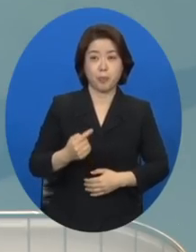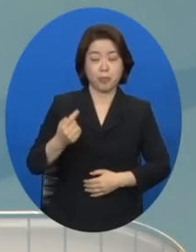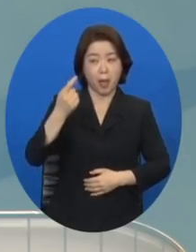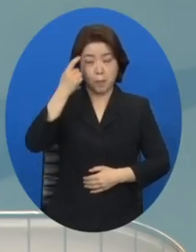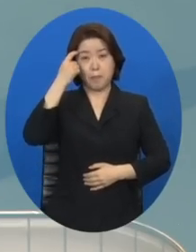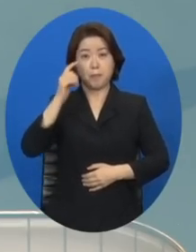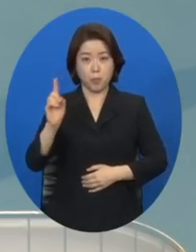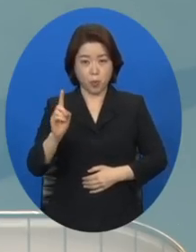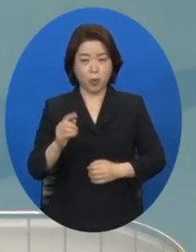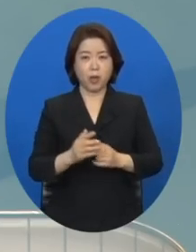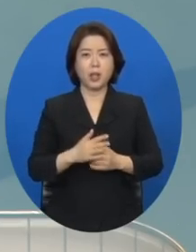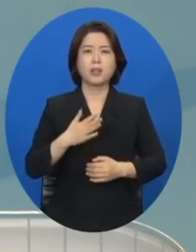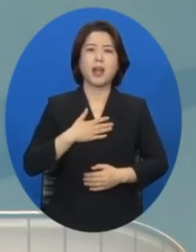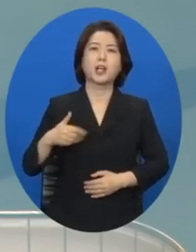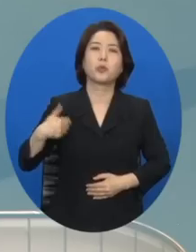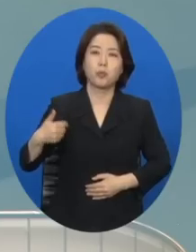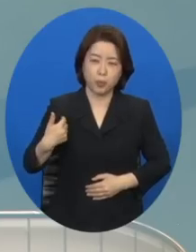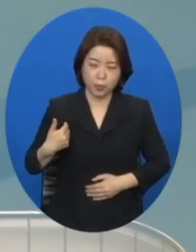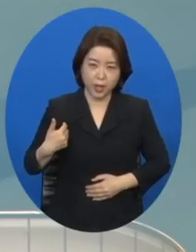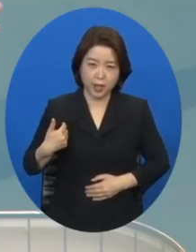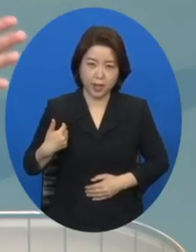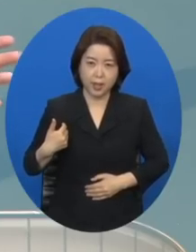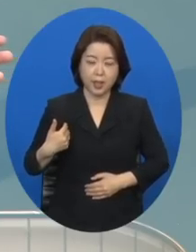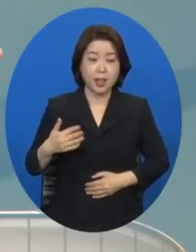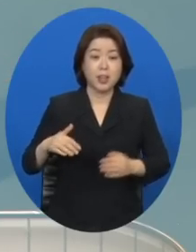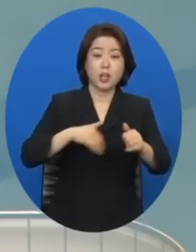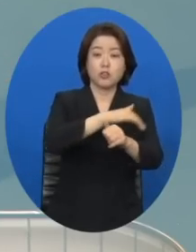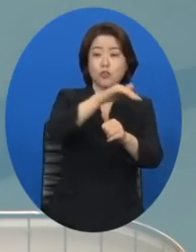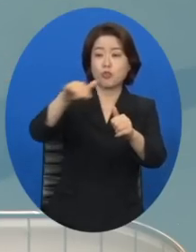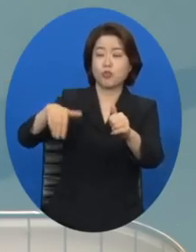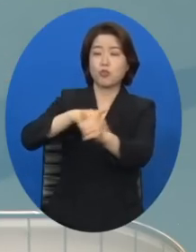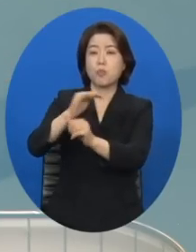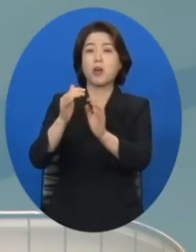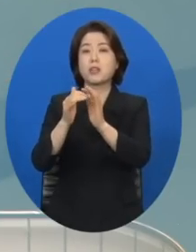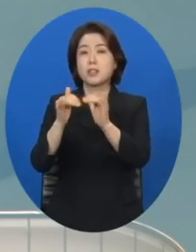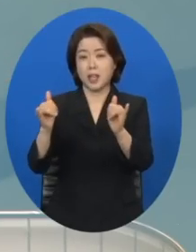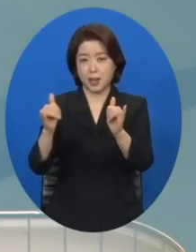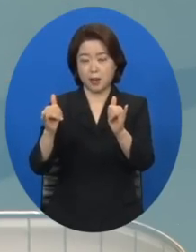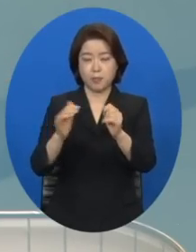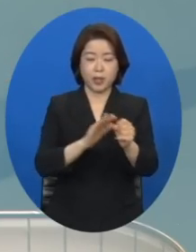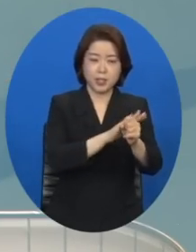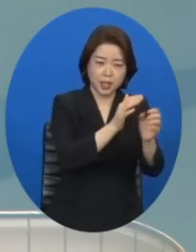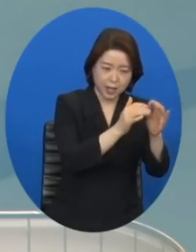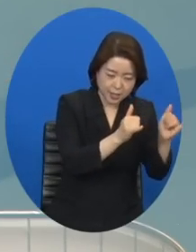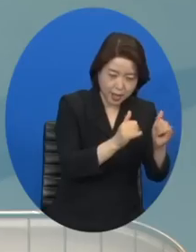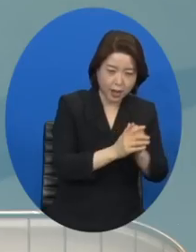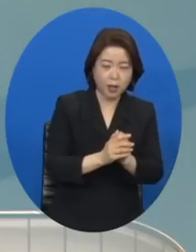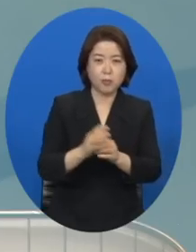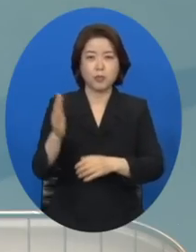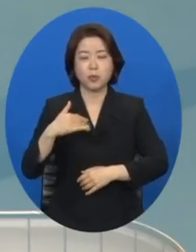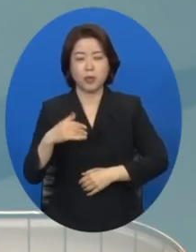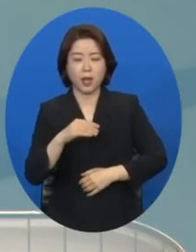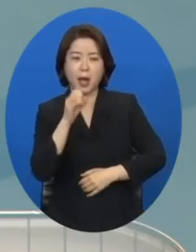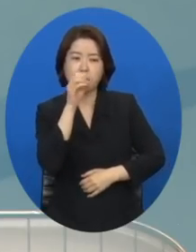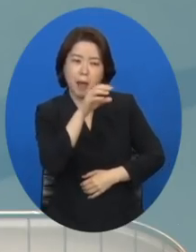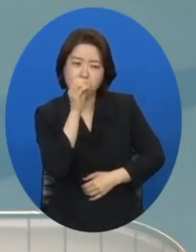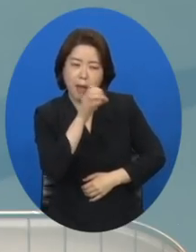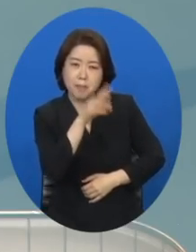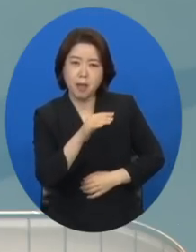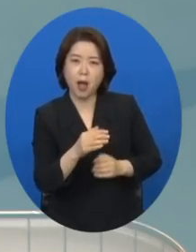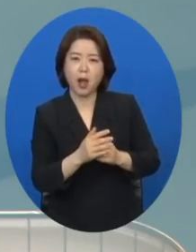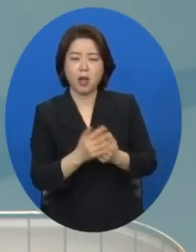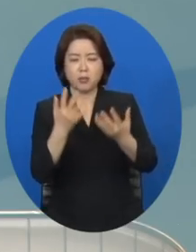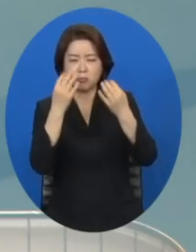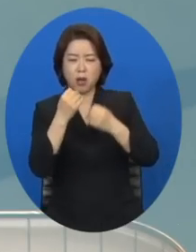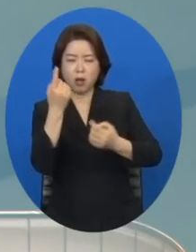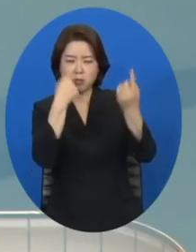우리도 모르게 우리도 모르게 우리 주위에 있는 사람들에게 사랑한 사람들에게 우리의 말로써 많은